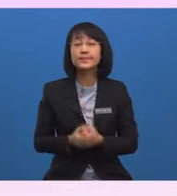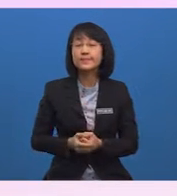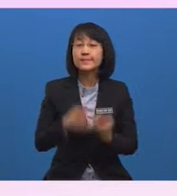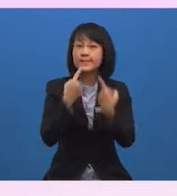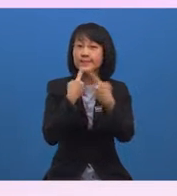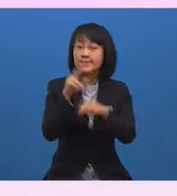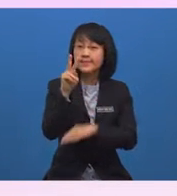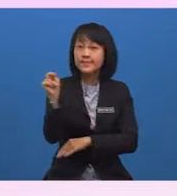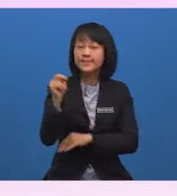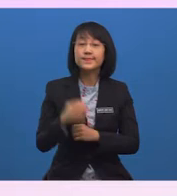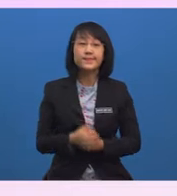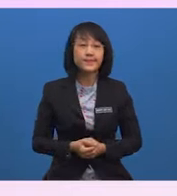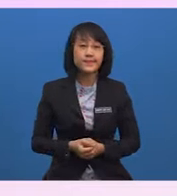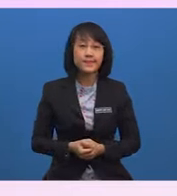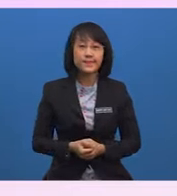Jawapan ialah